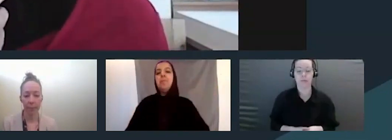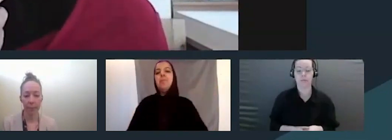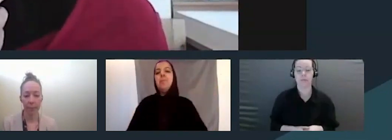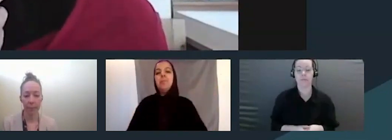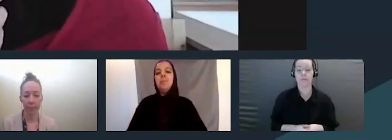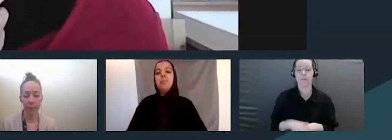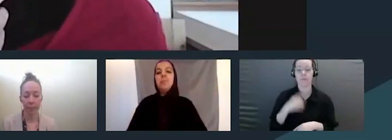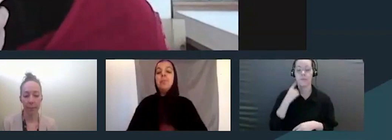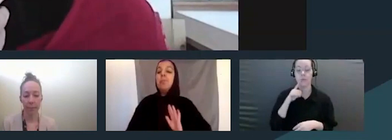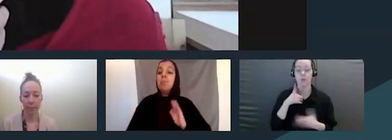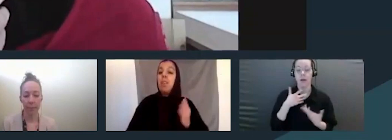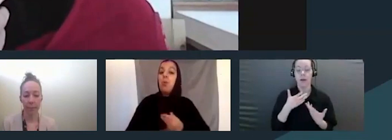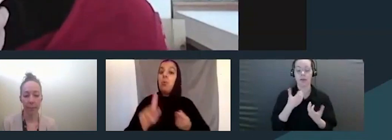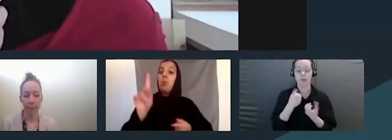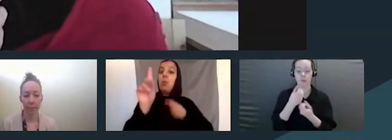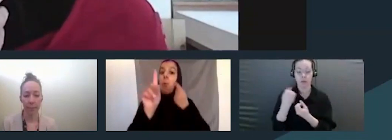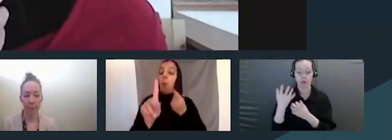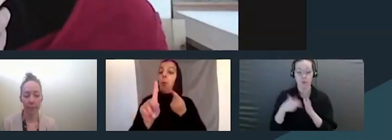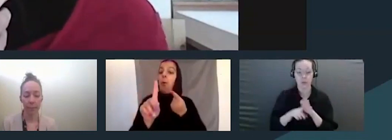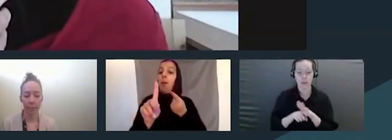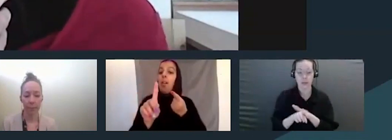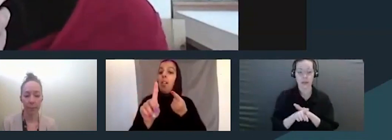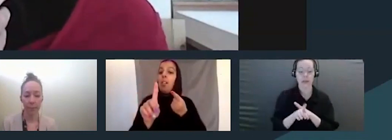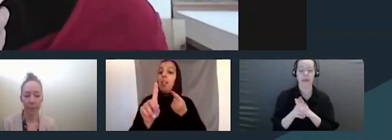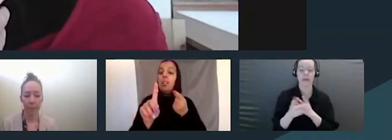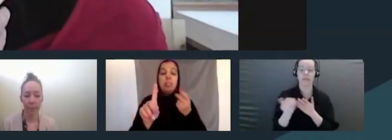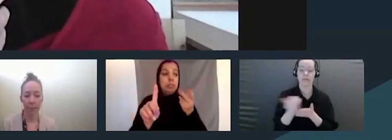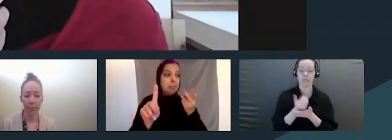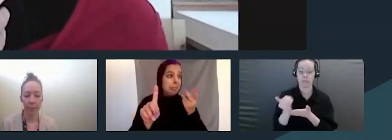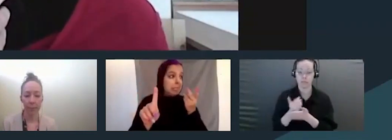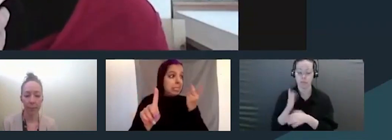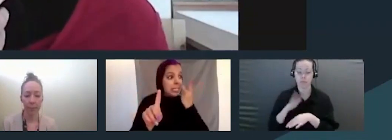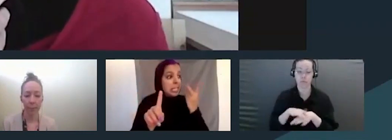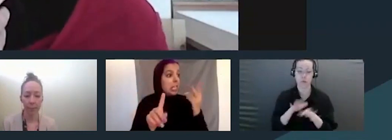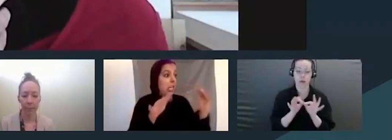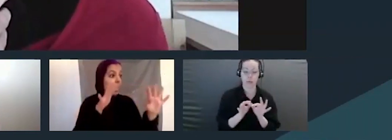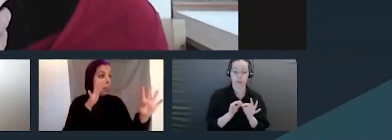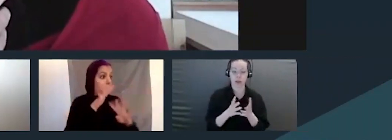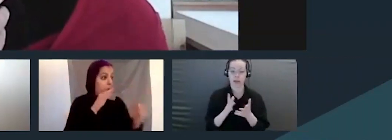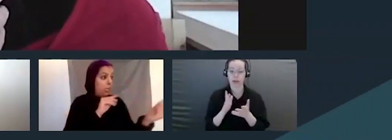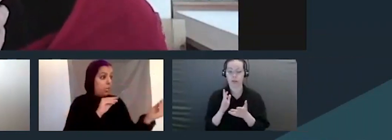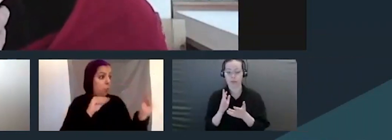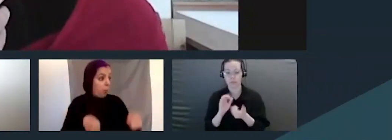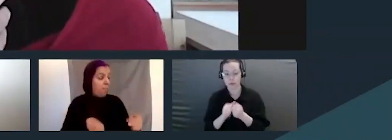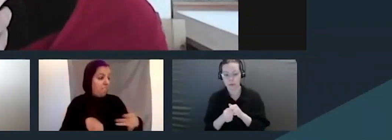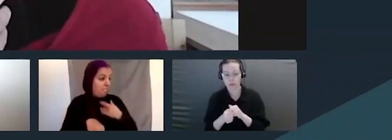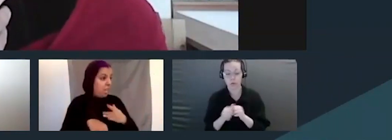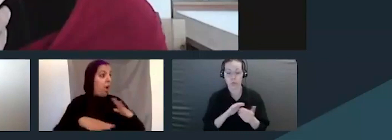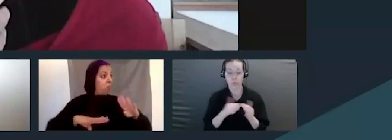les nouveaux arrivés ont l'impression qu'ils ont reçu suffisamment de services de traduction et d'interprétation.